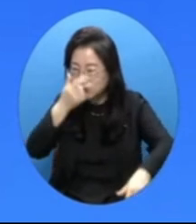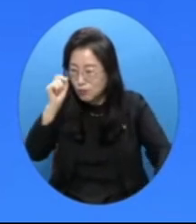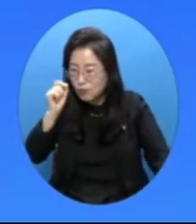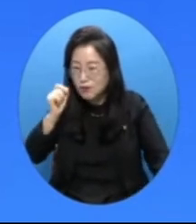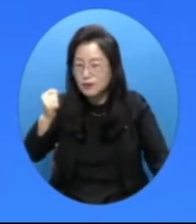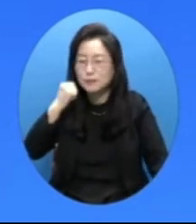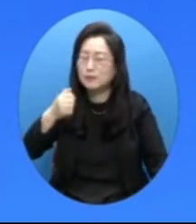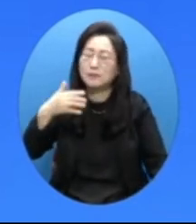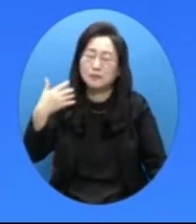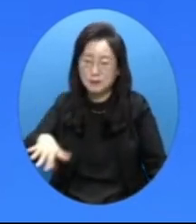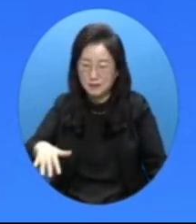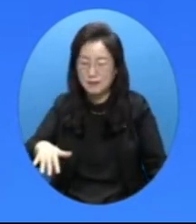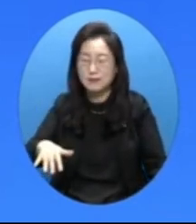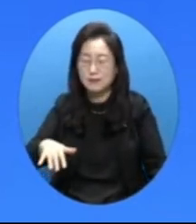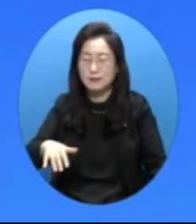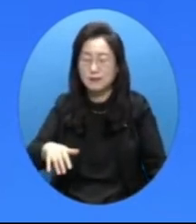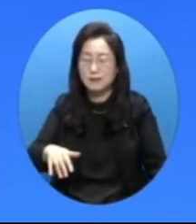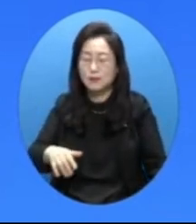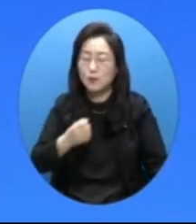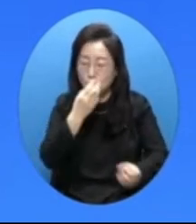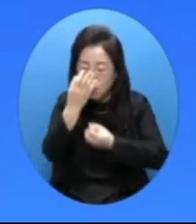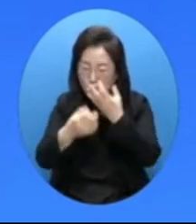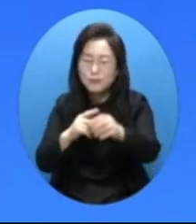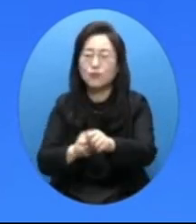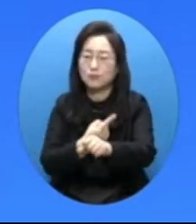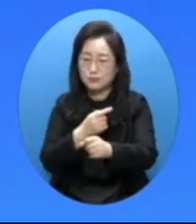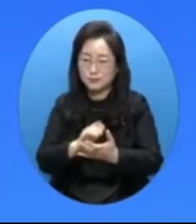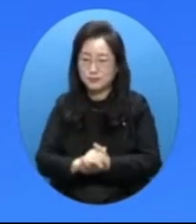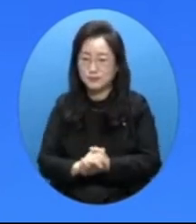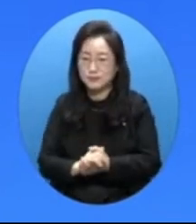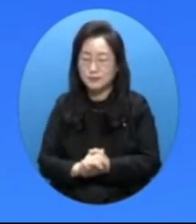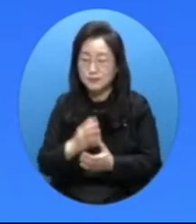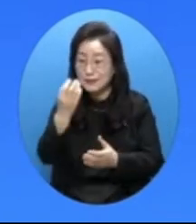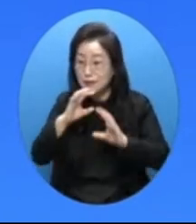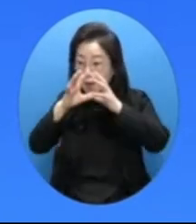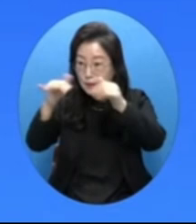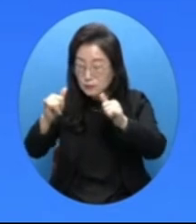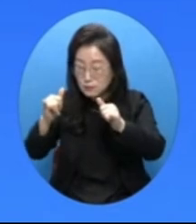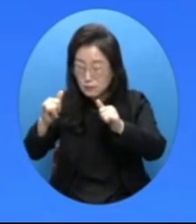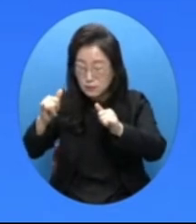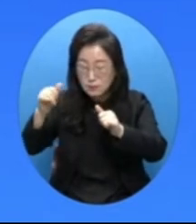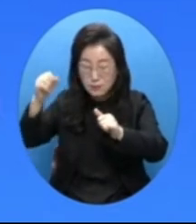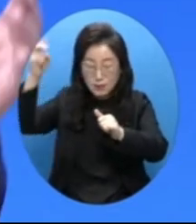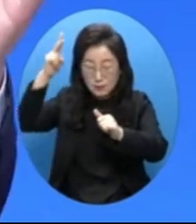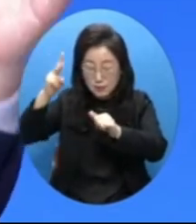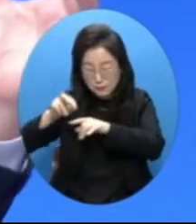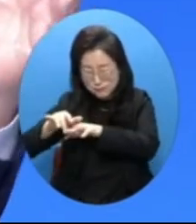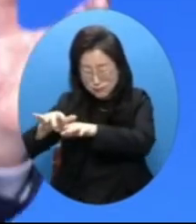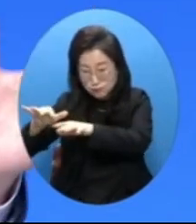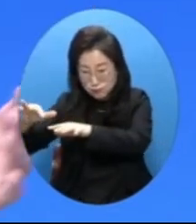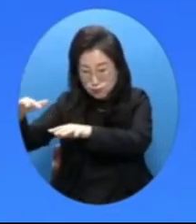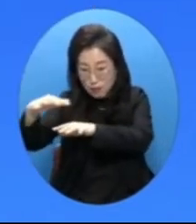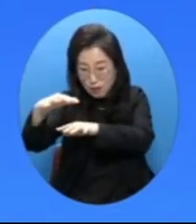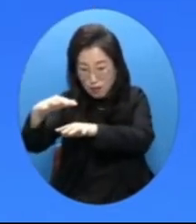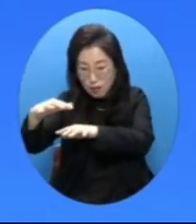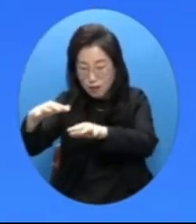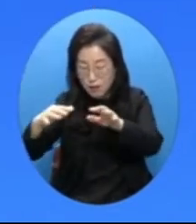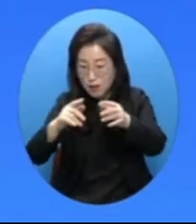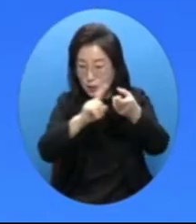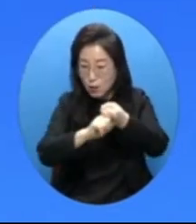무기력한 존재임을 고백할 수밖에 없게 될 것입니다 이스라엘 군사가 갑자기 나타나자 연합군들이 굉장히 당황하고 놀랬습니다